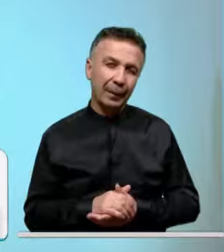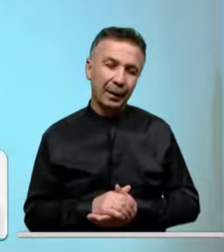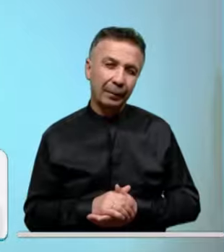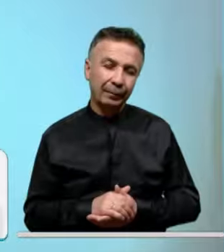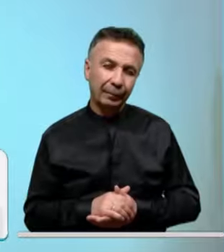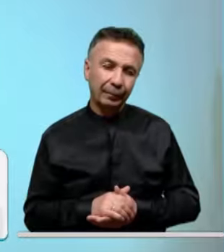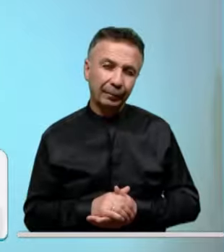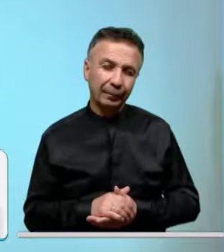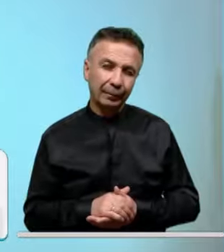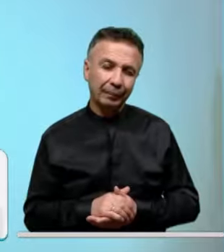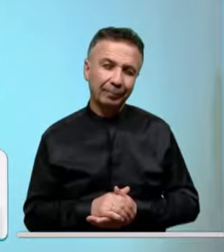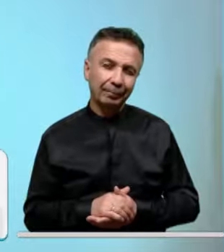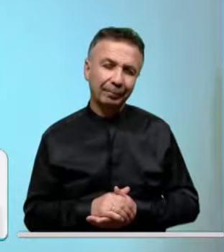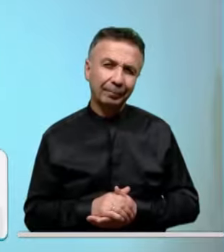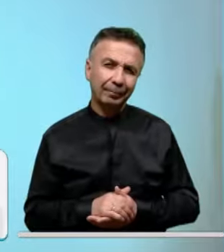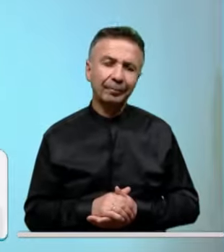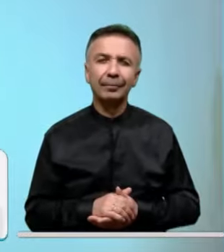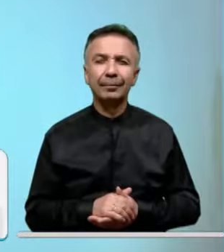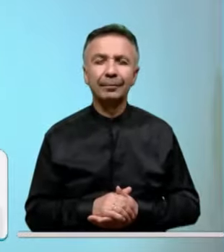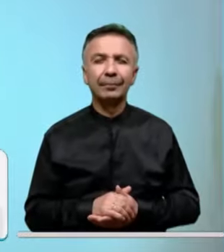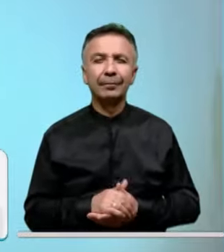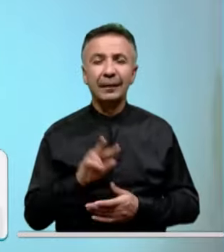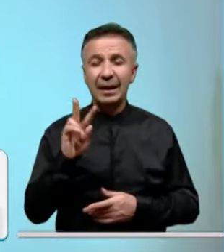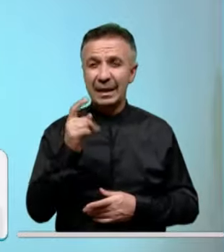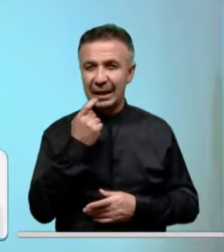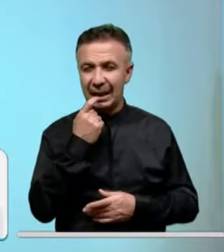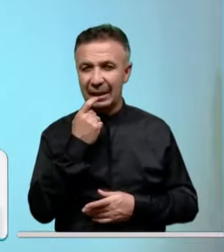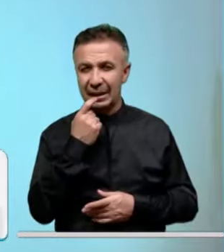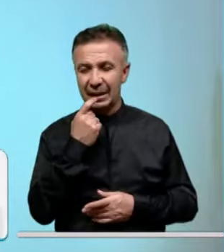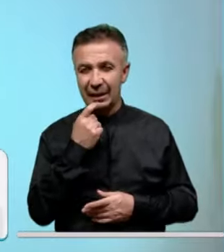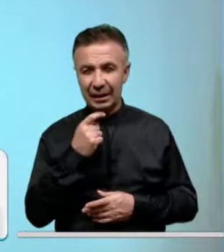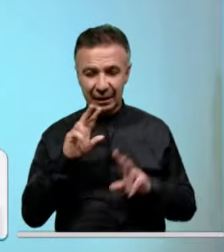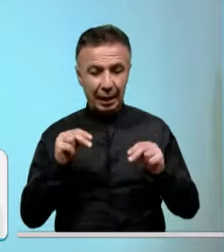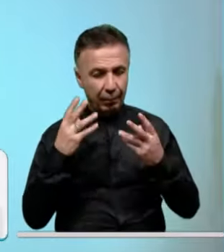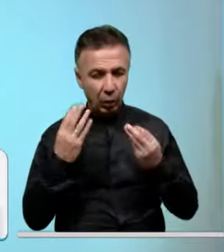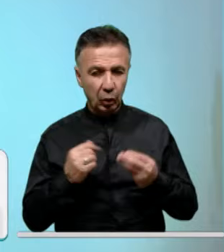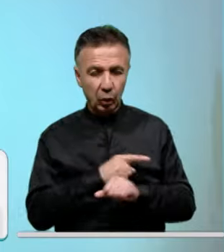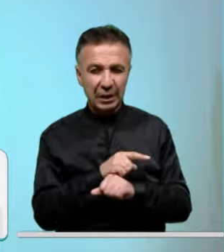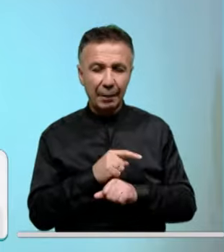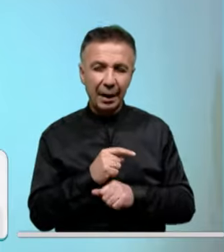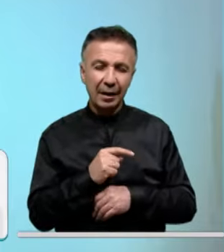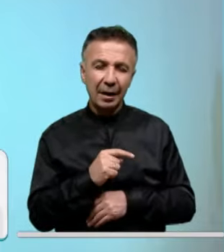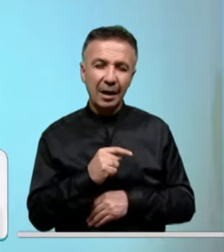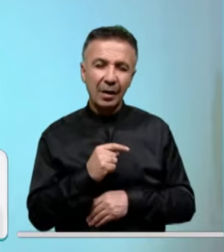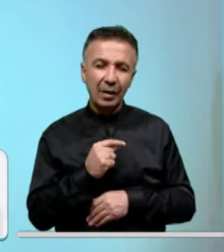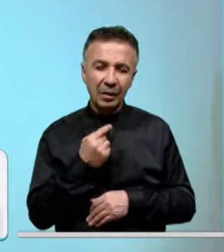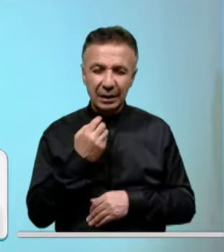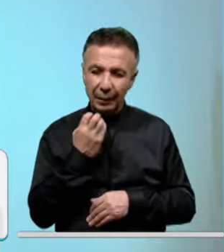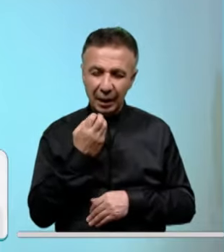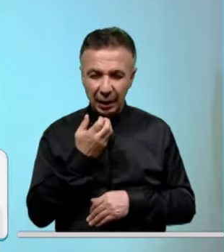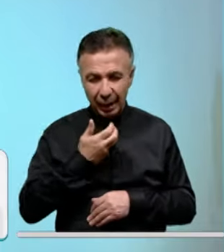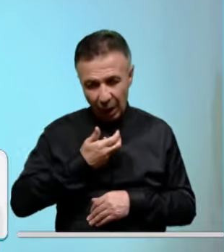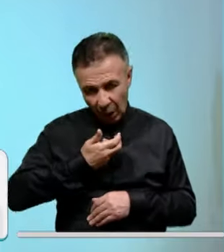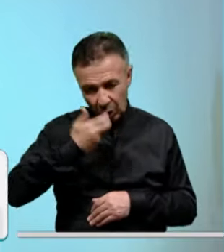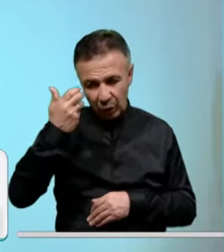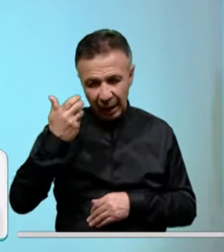mi? Bu süt dişler 2 yaşını doldurduğu zaman bunlar düşer, yerine öbür dişleri çıkar